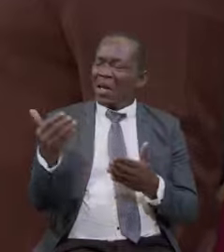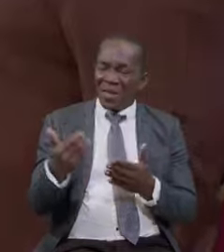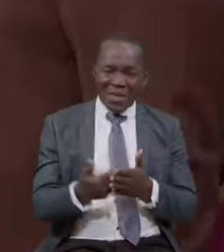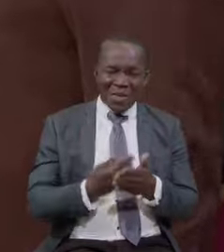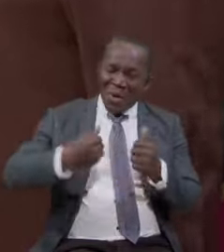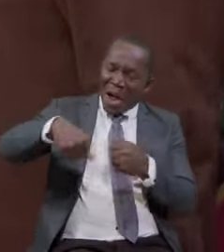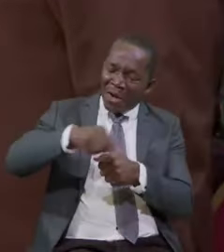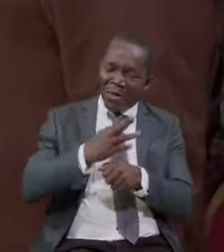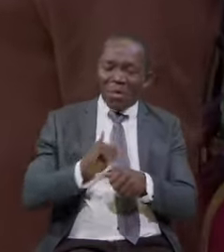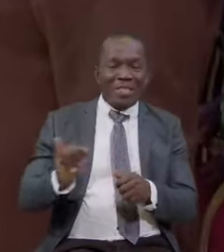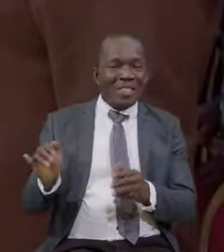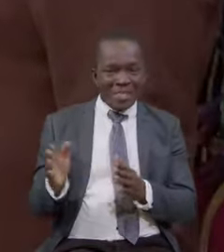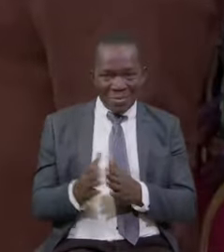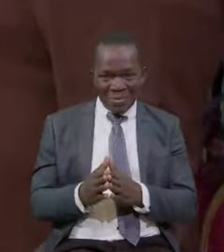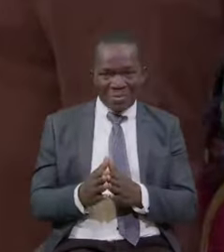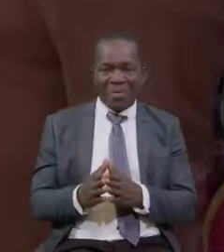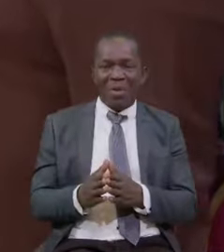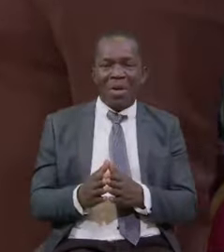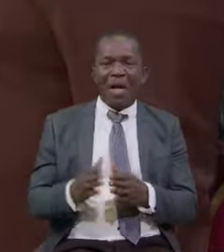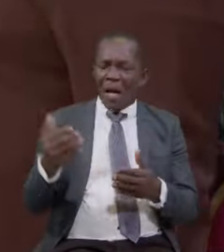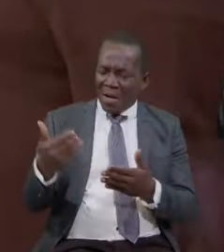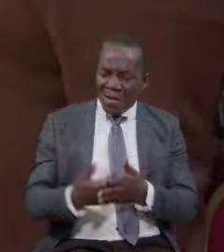onction une nouvelle